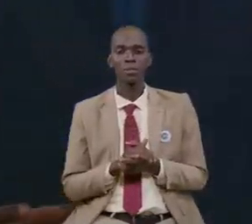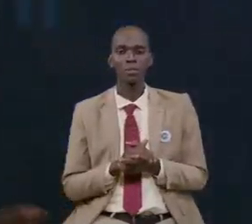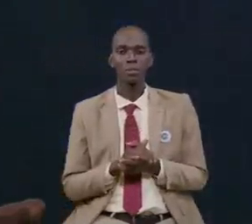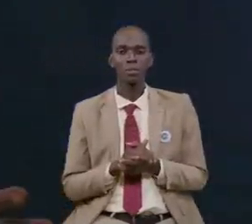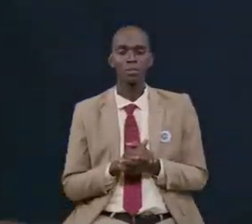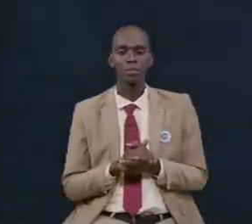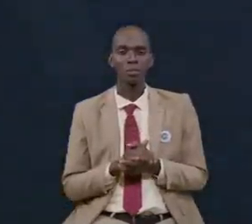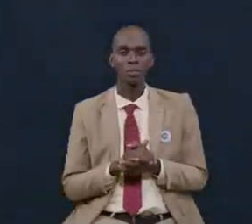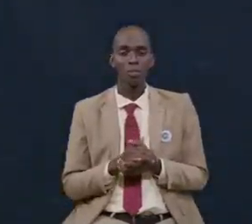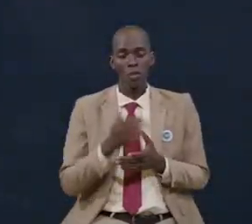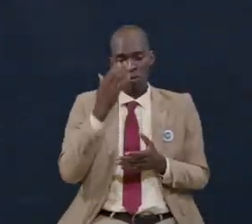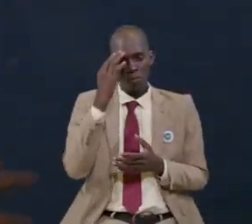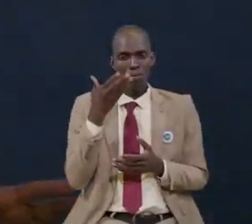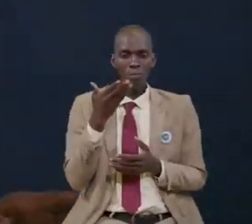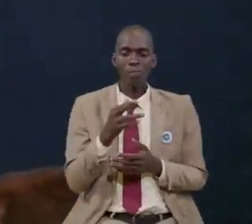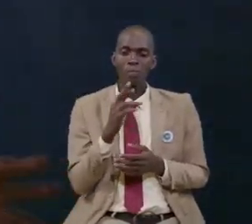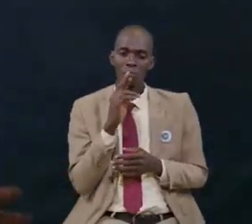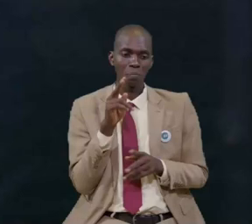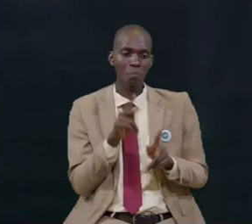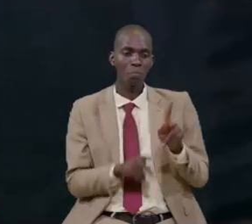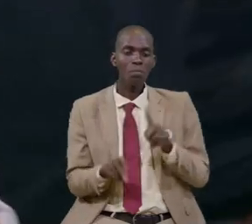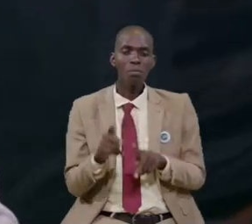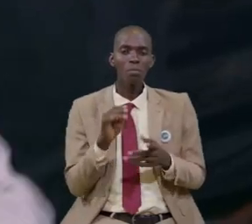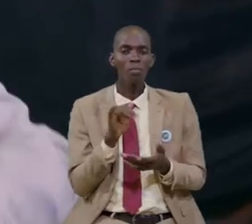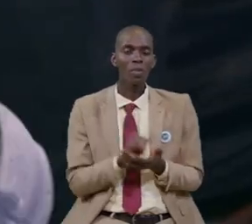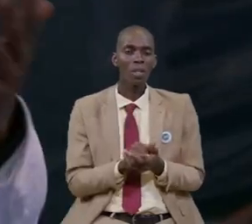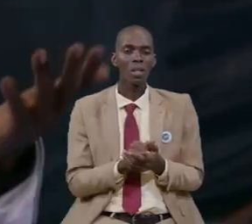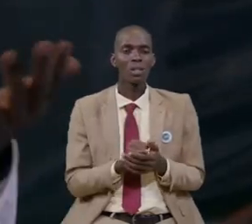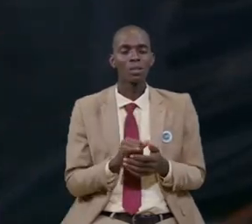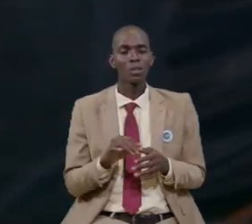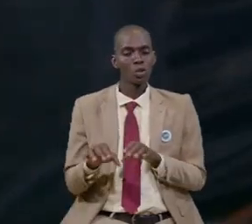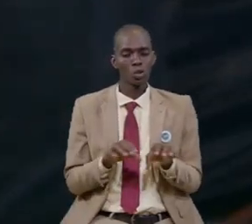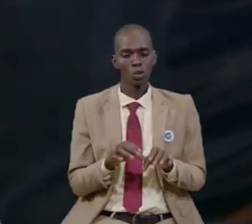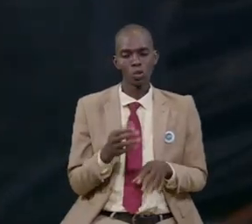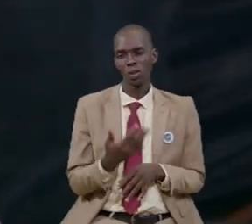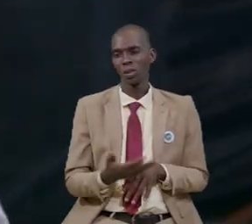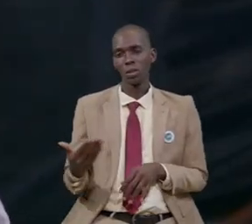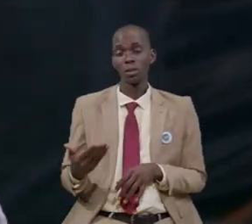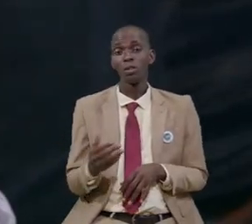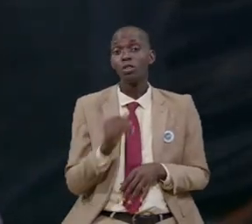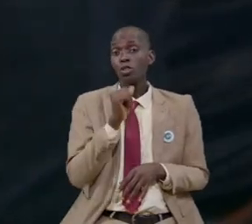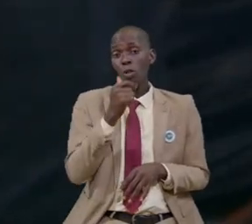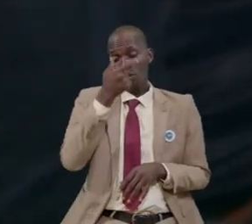Vous savez, il y a des gens qui font des choses.